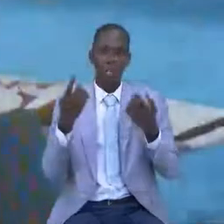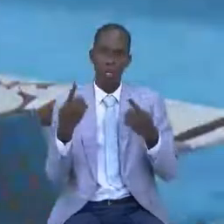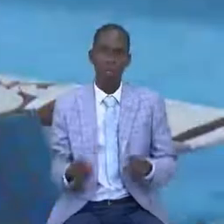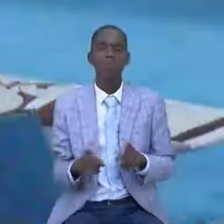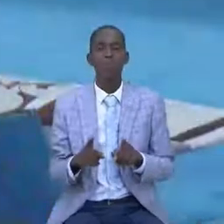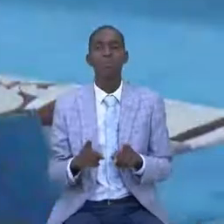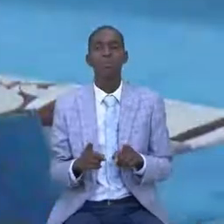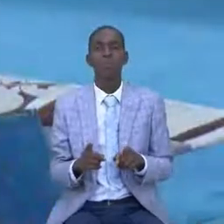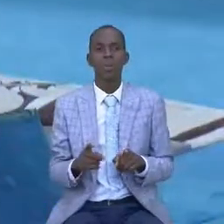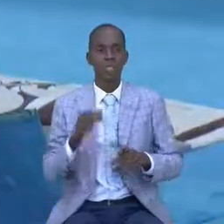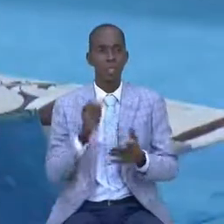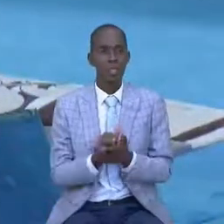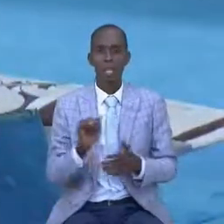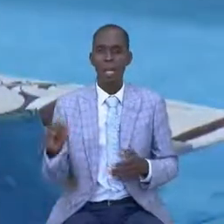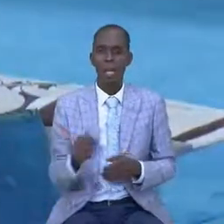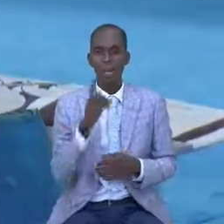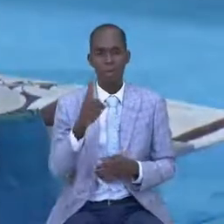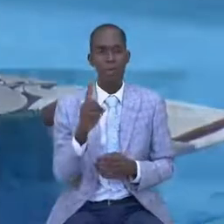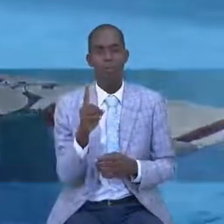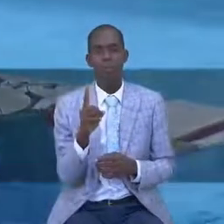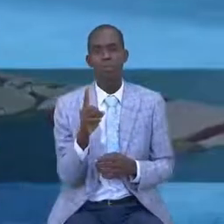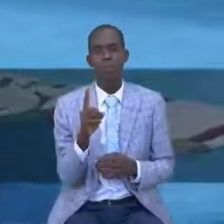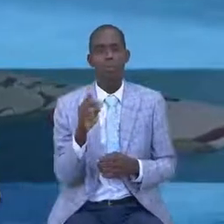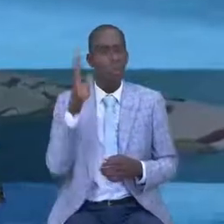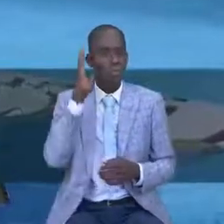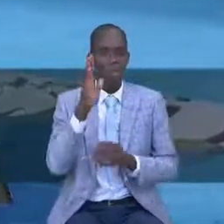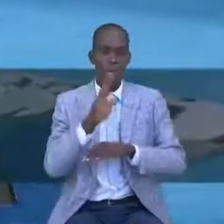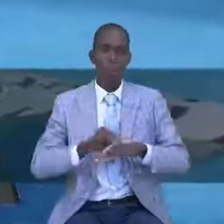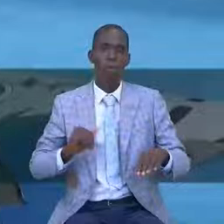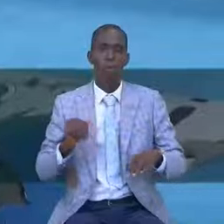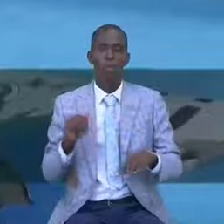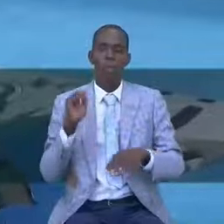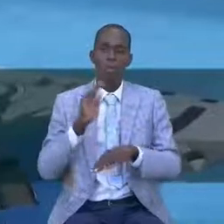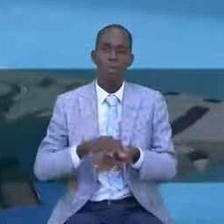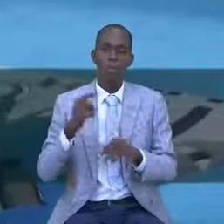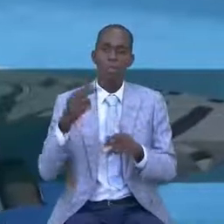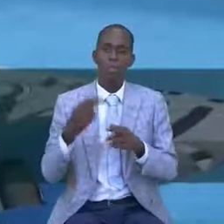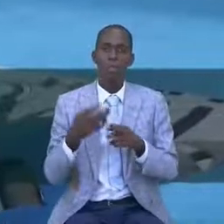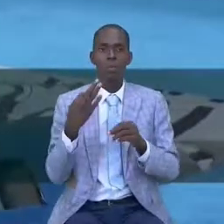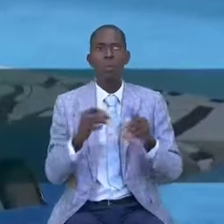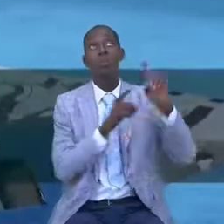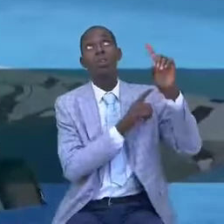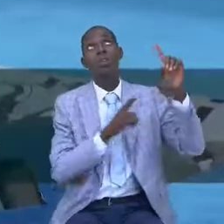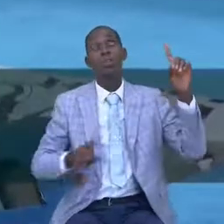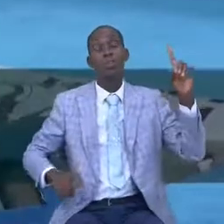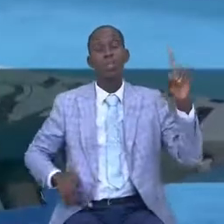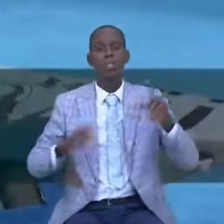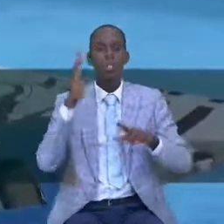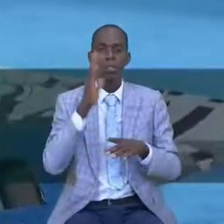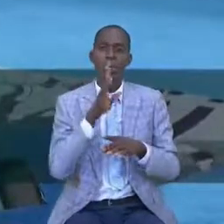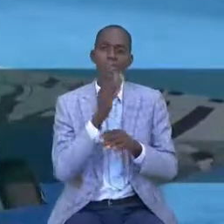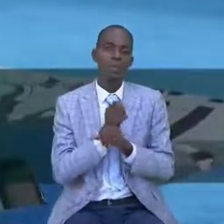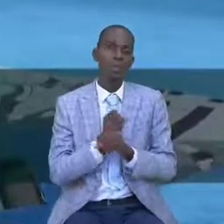chapitre 2, verset 21. Alors quiconque invoquera